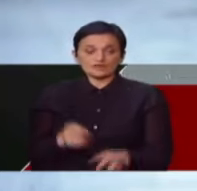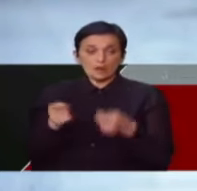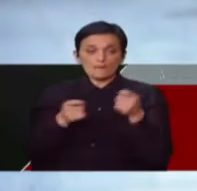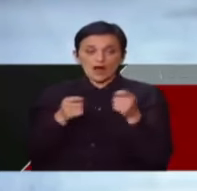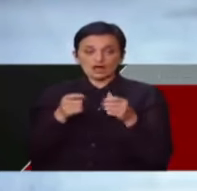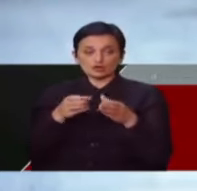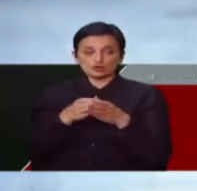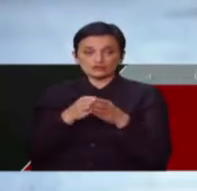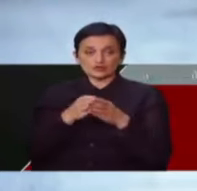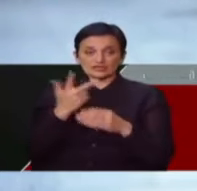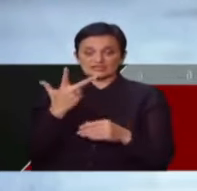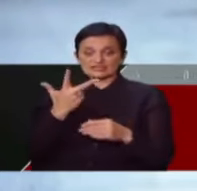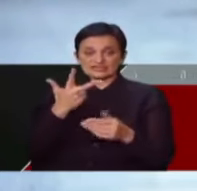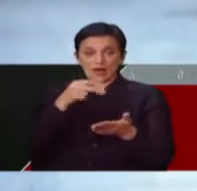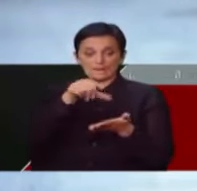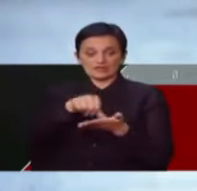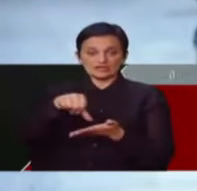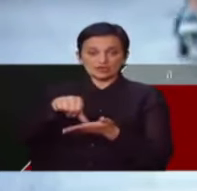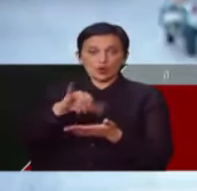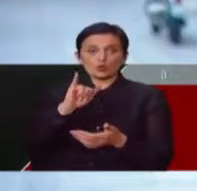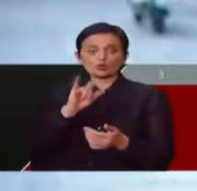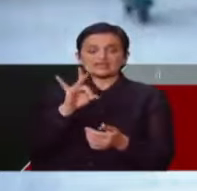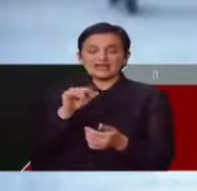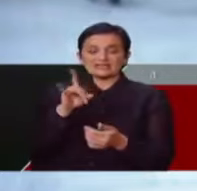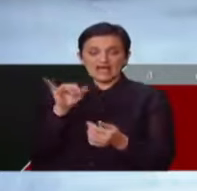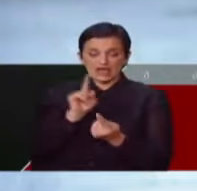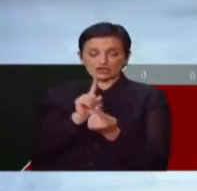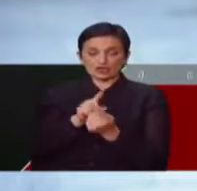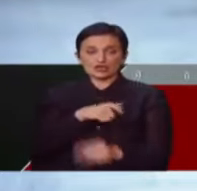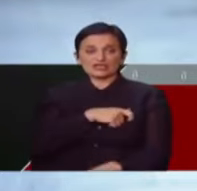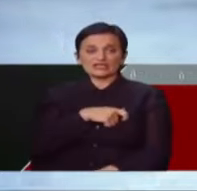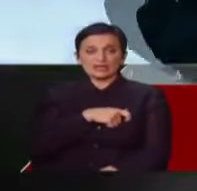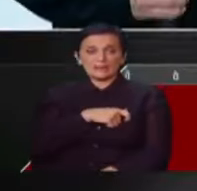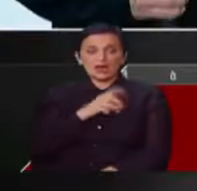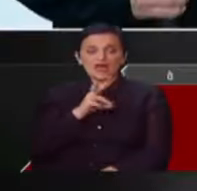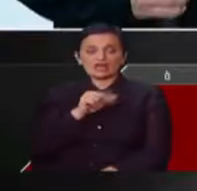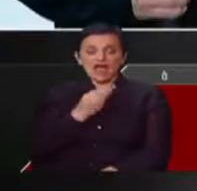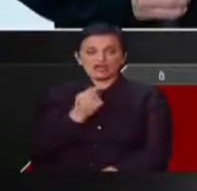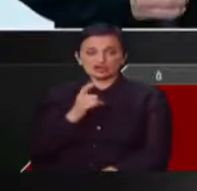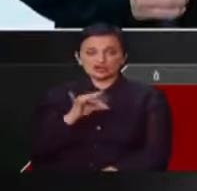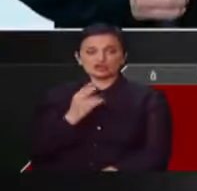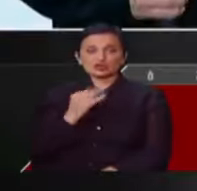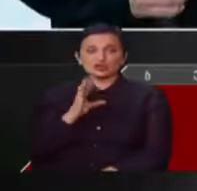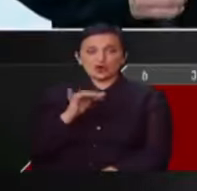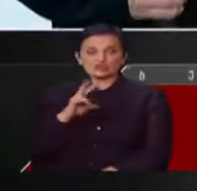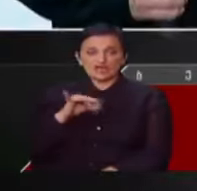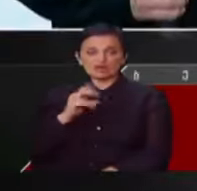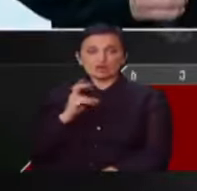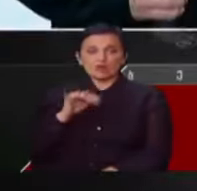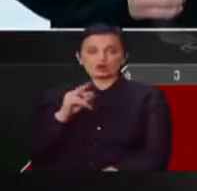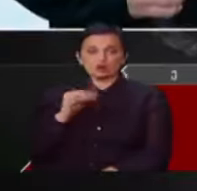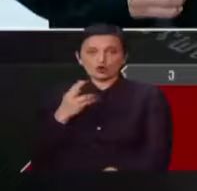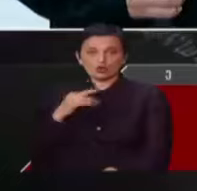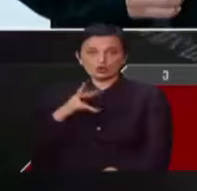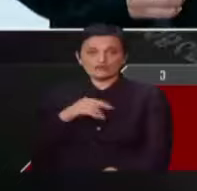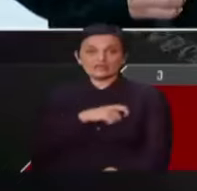Մարդոլի գունդիս սամից արմոմատգենելի ինգոպեպո դա ուզրազեի աստան շեխոտրազը ես դեպուտատեպի իկրեն Մարիամ լաշխին ինոցի լոսանի մակա, ոչ որիշույլի